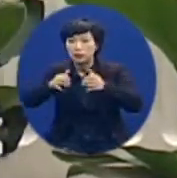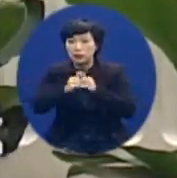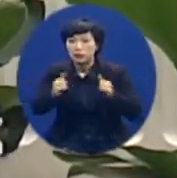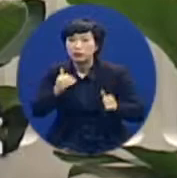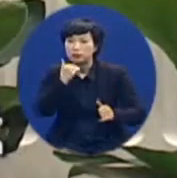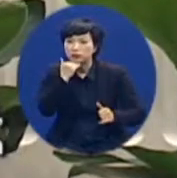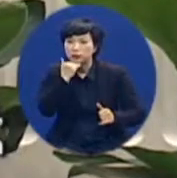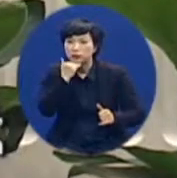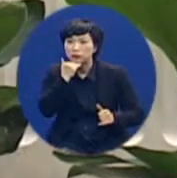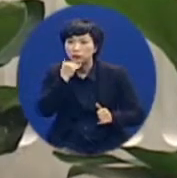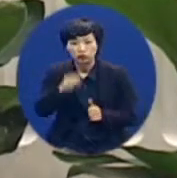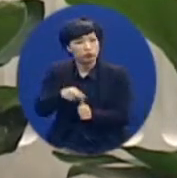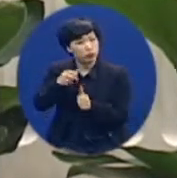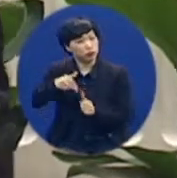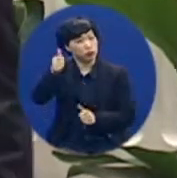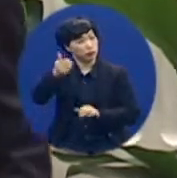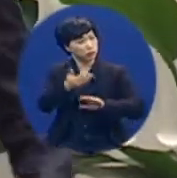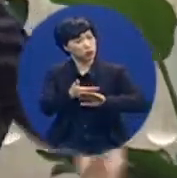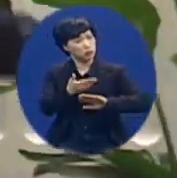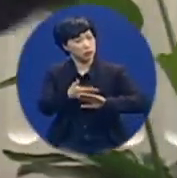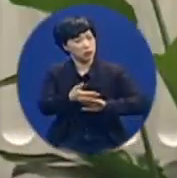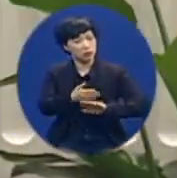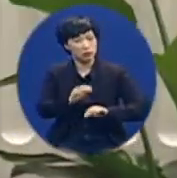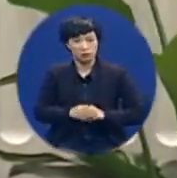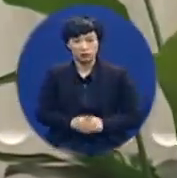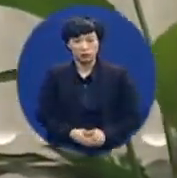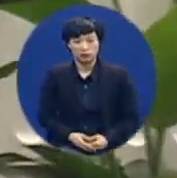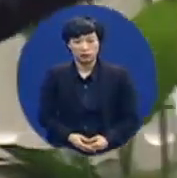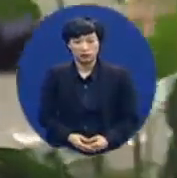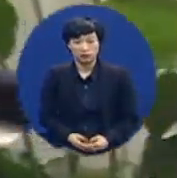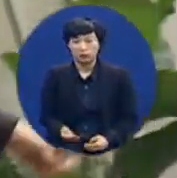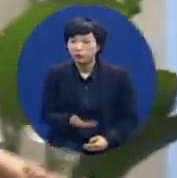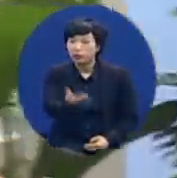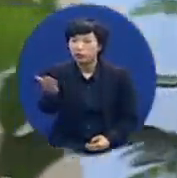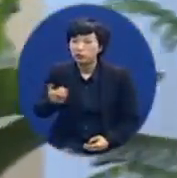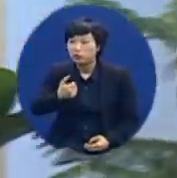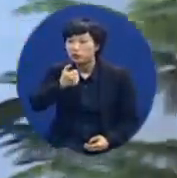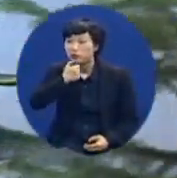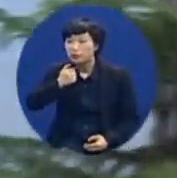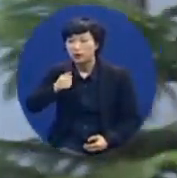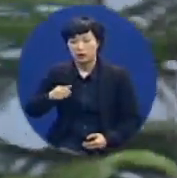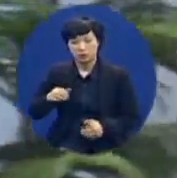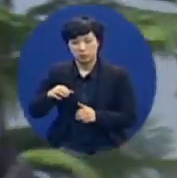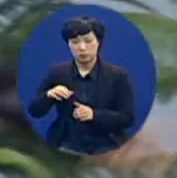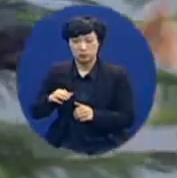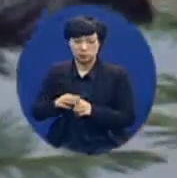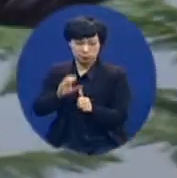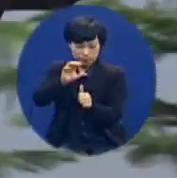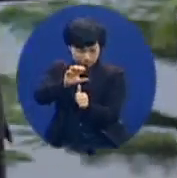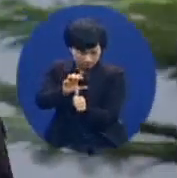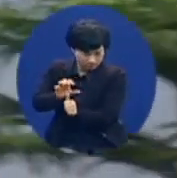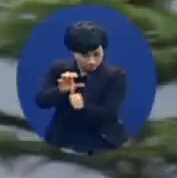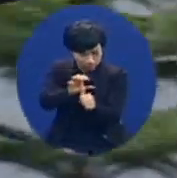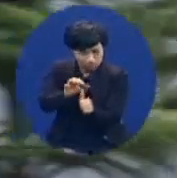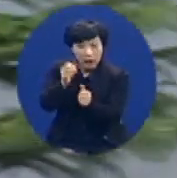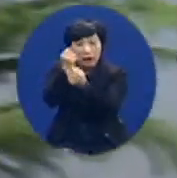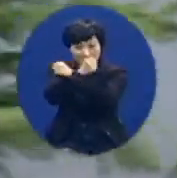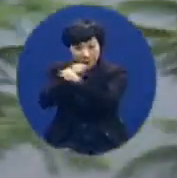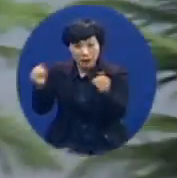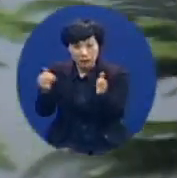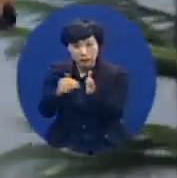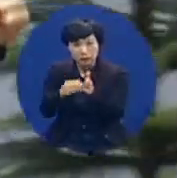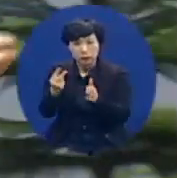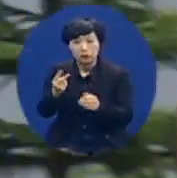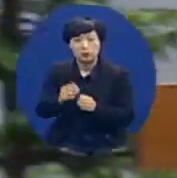메시아가 아니야 너희를 노마에서 해방시켜서 그리고